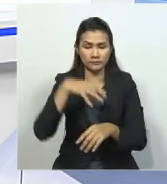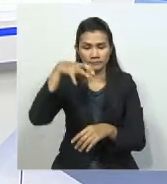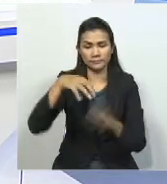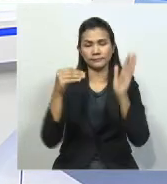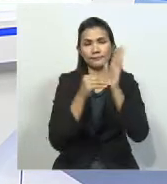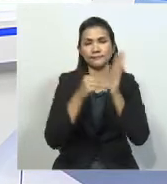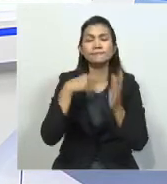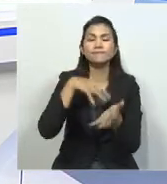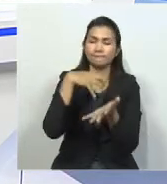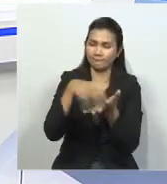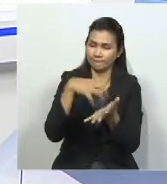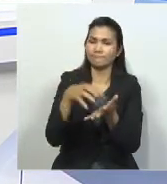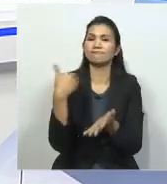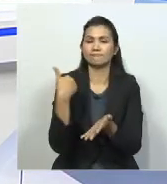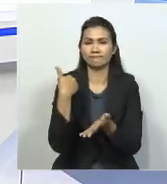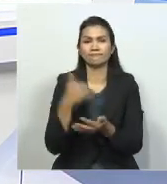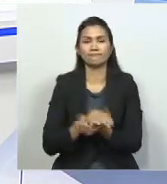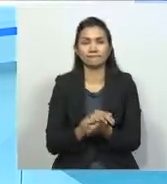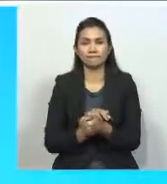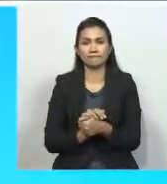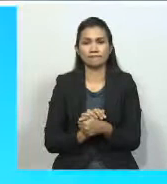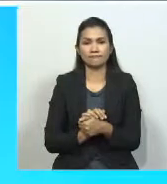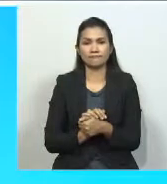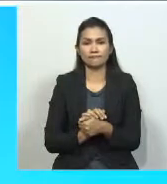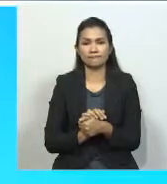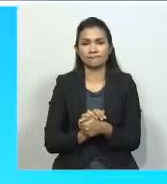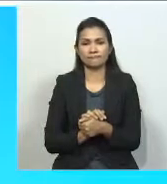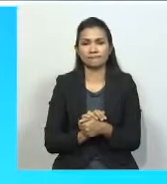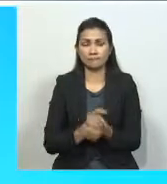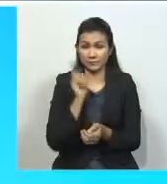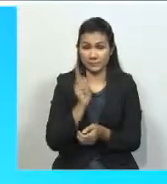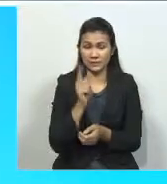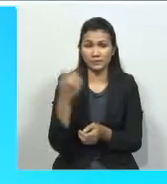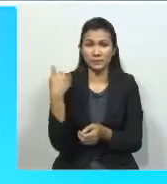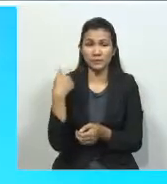จำกรุงเทพมหานครกันก่อนครับ คือจริงๆแล้วถ้ามีพ.ร.ด.